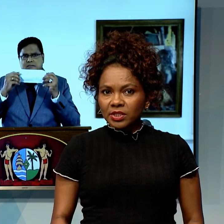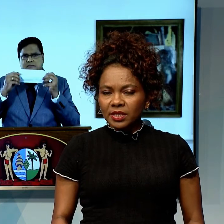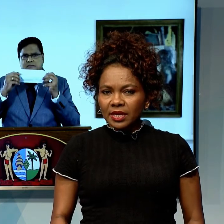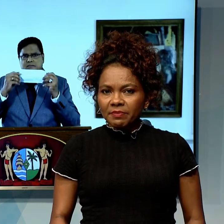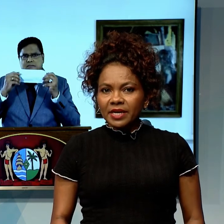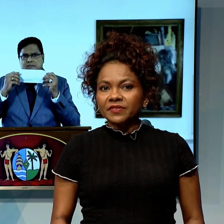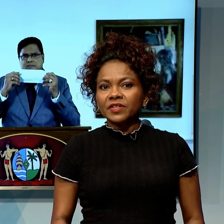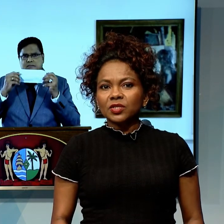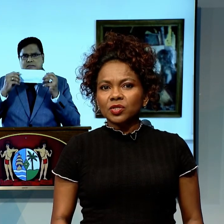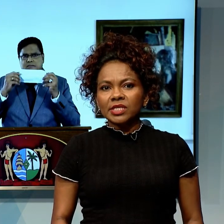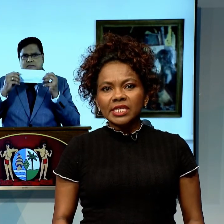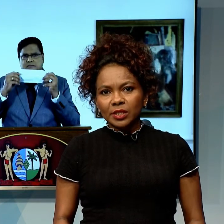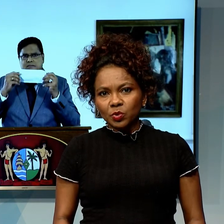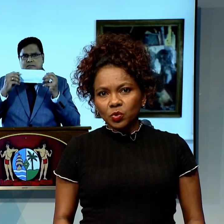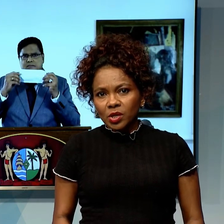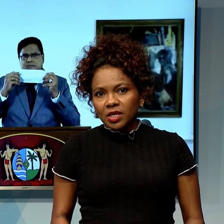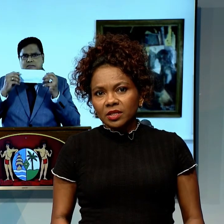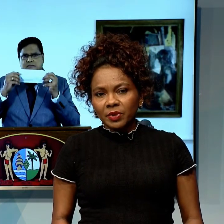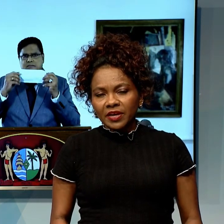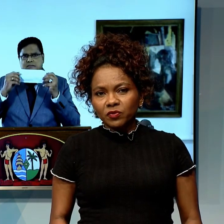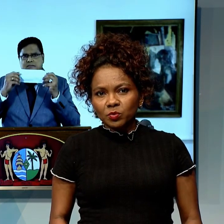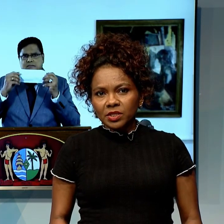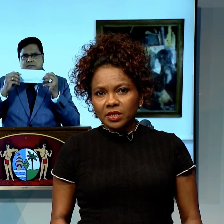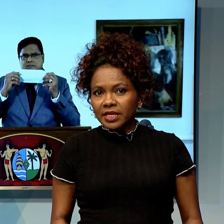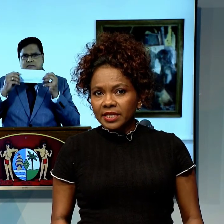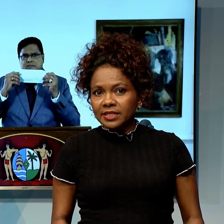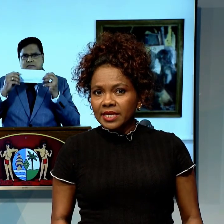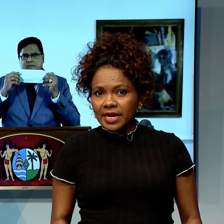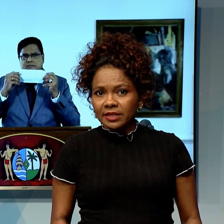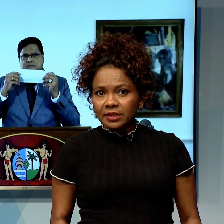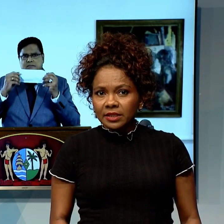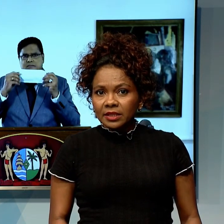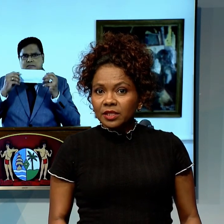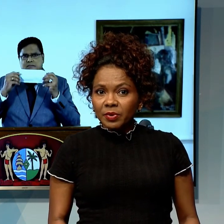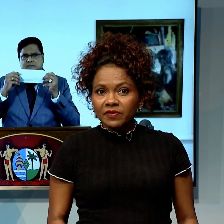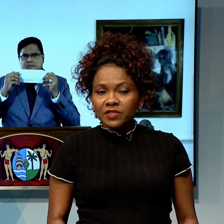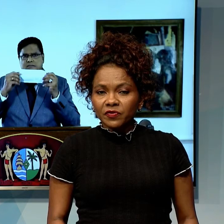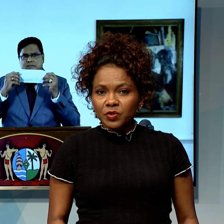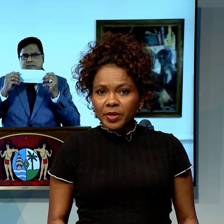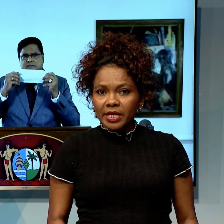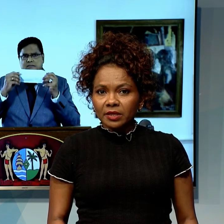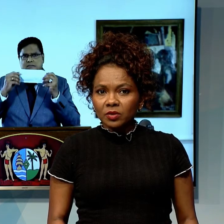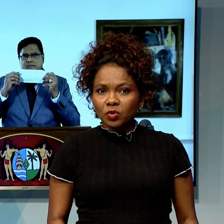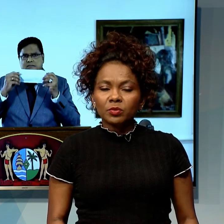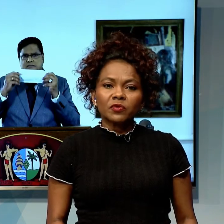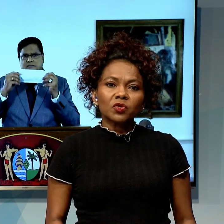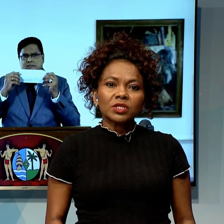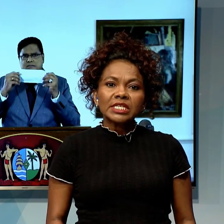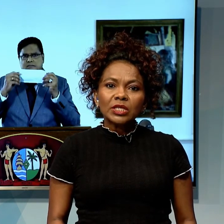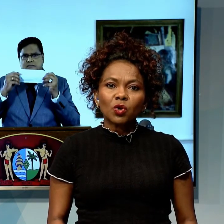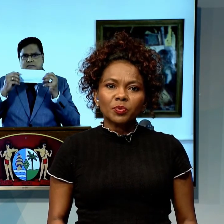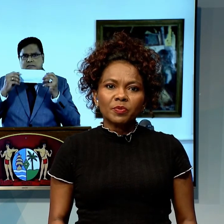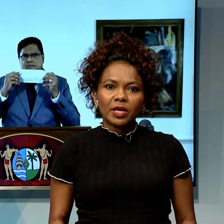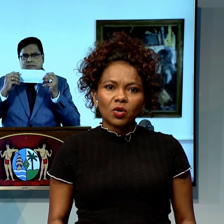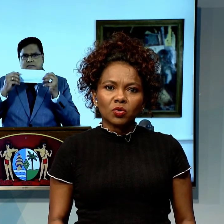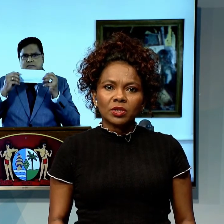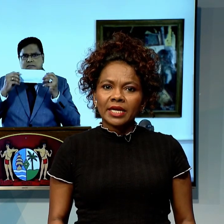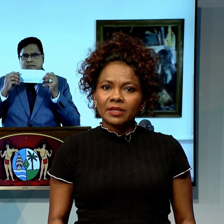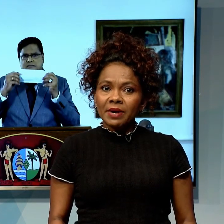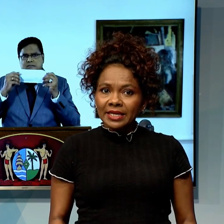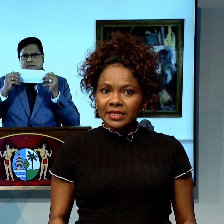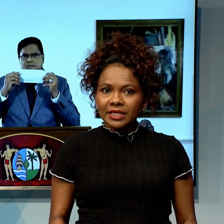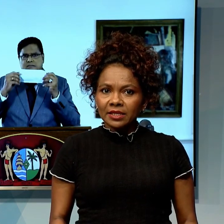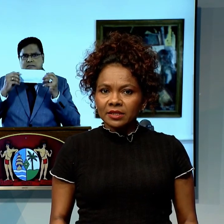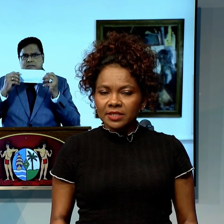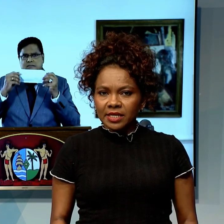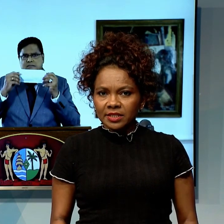moe is, maar het virus is niet moe. Het blijft om zich heen slaan. Het blijft zich verspreiden omdat we ons niet optimaal houden aan